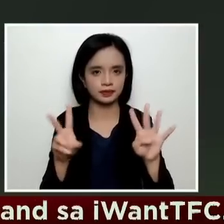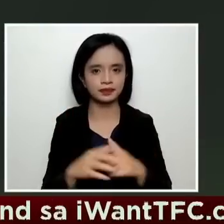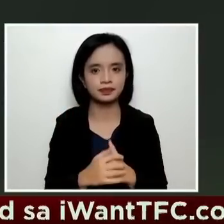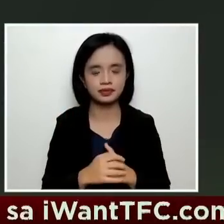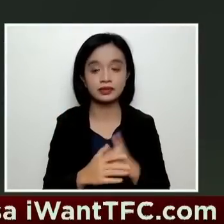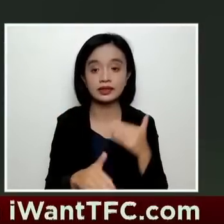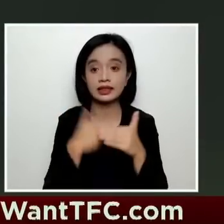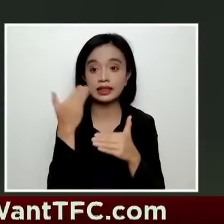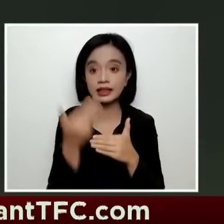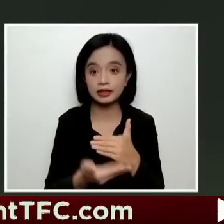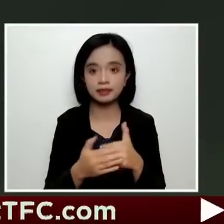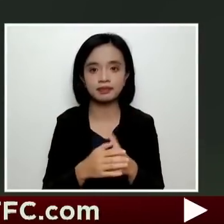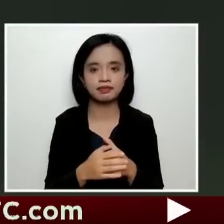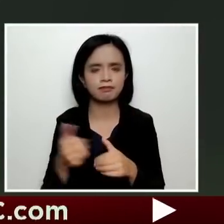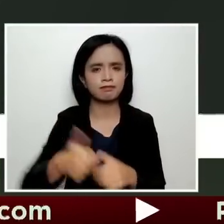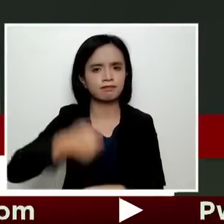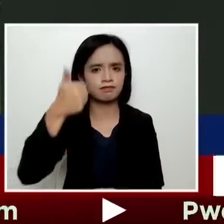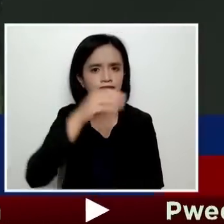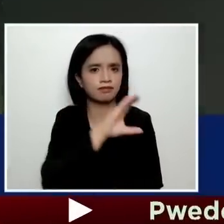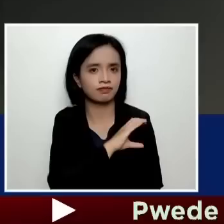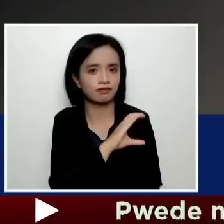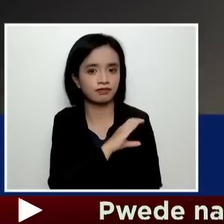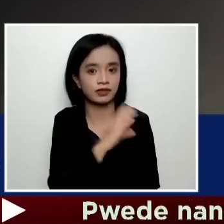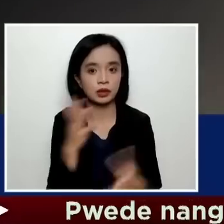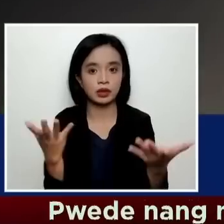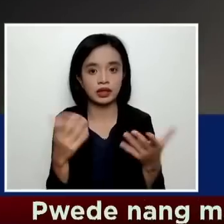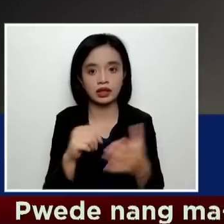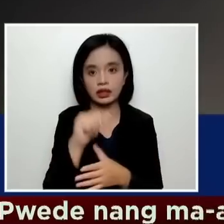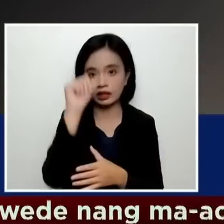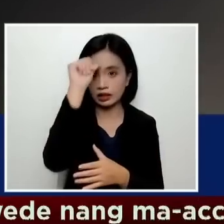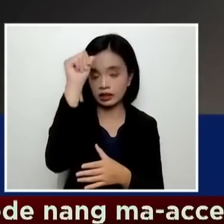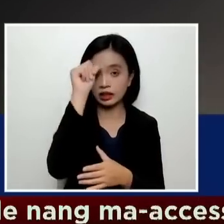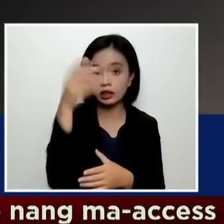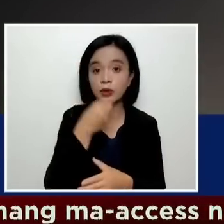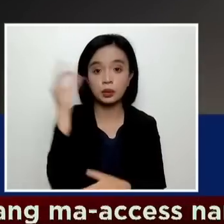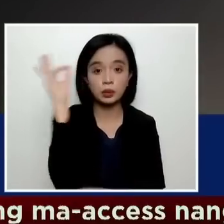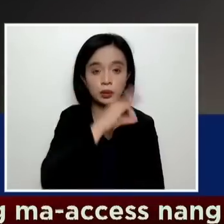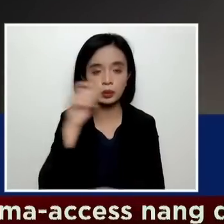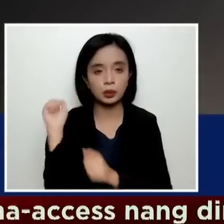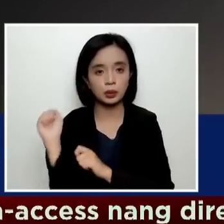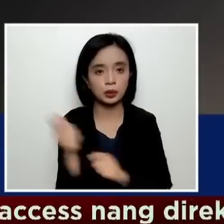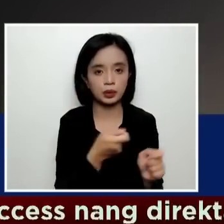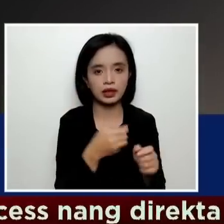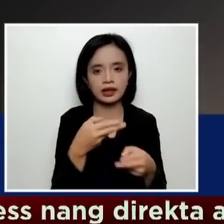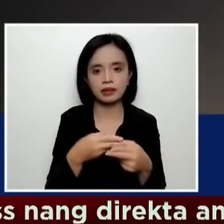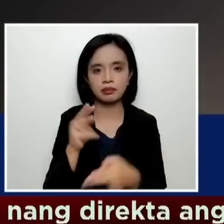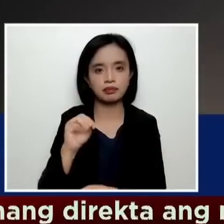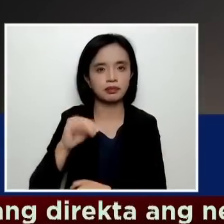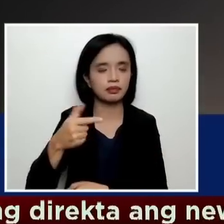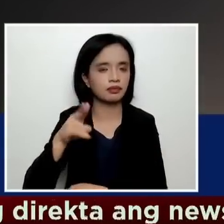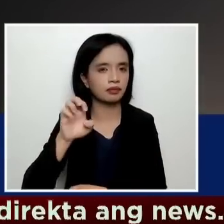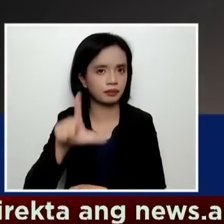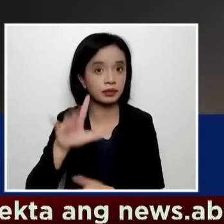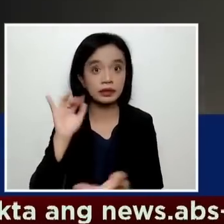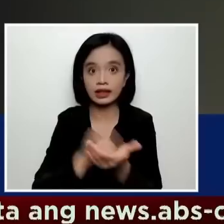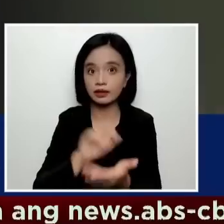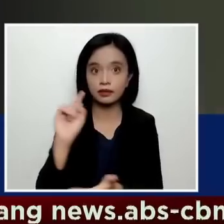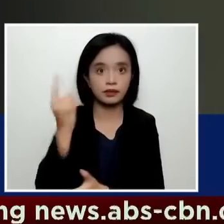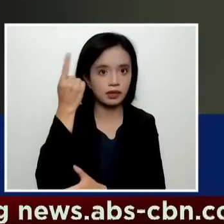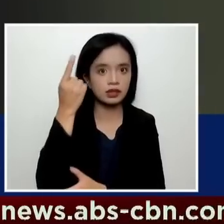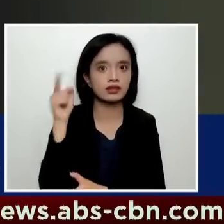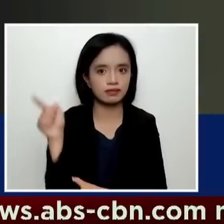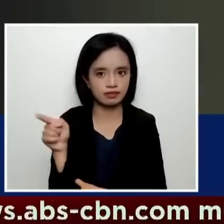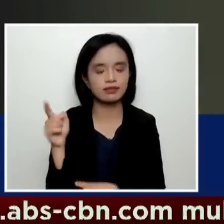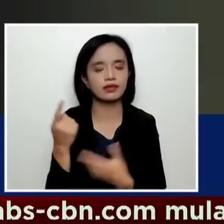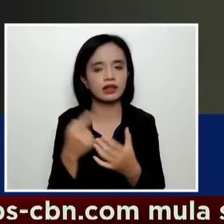Samantala, nag-champion sa DGC Open sa India ang Pinoy pro golfer na si Miguel Tabuena. Ito ang unang title ni Tabuena sa